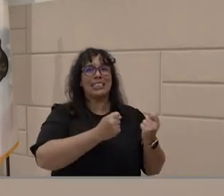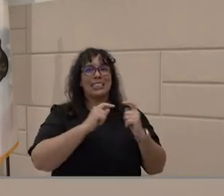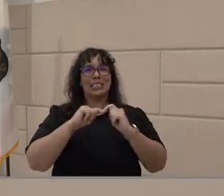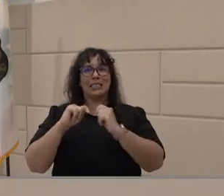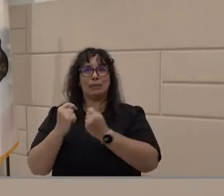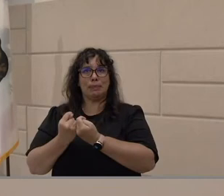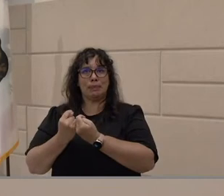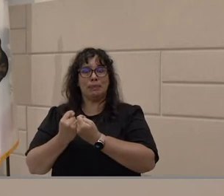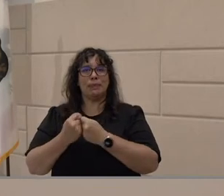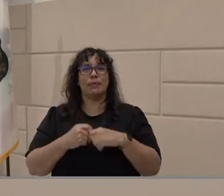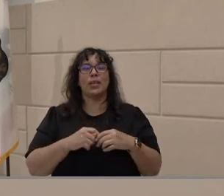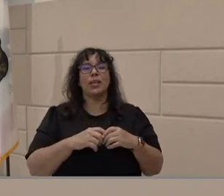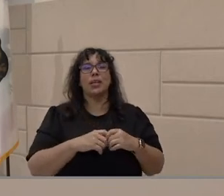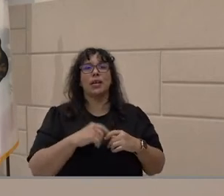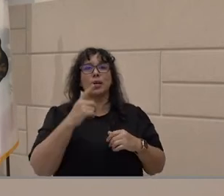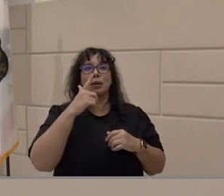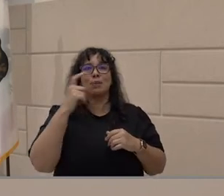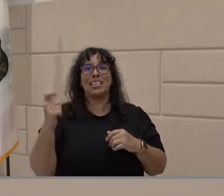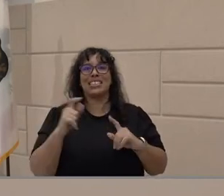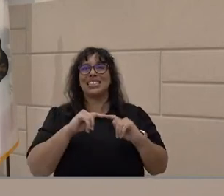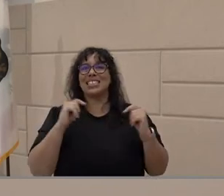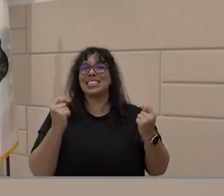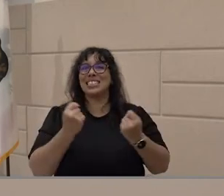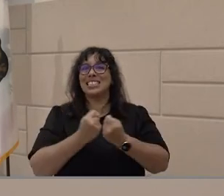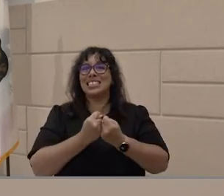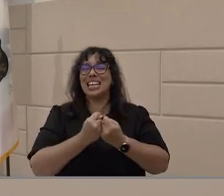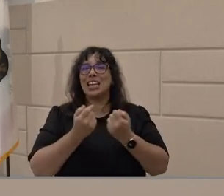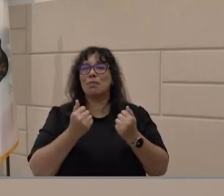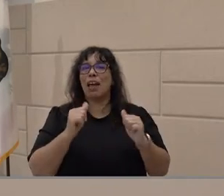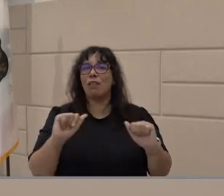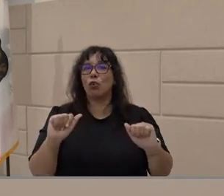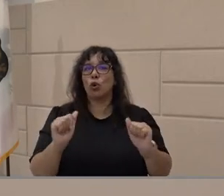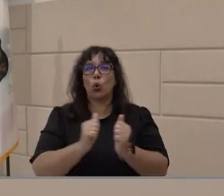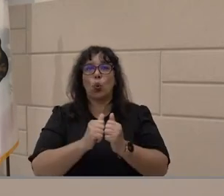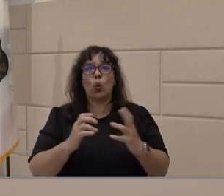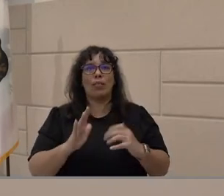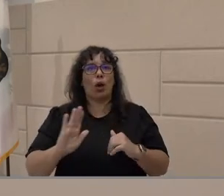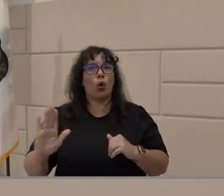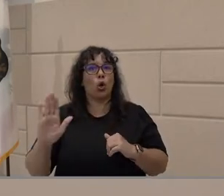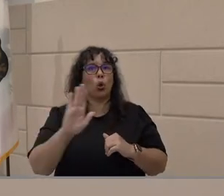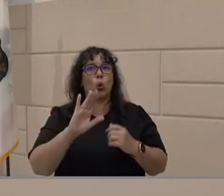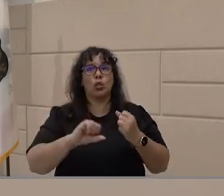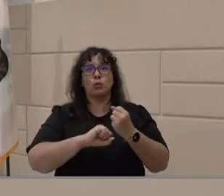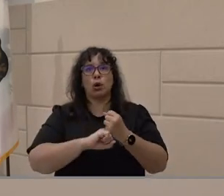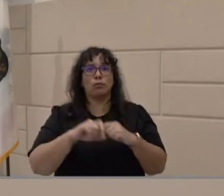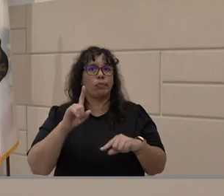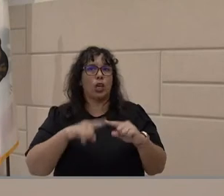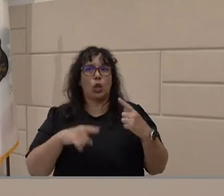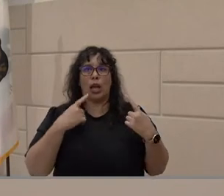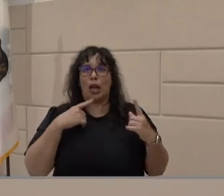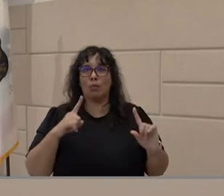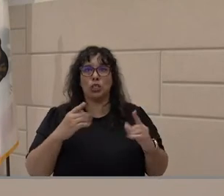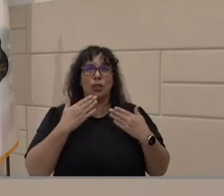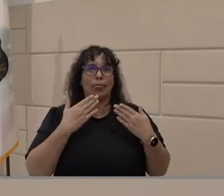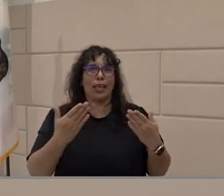សមាជិកនៃនាយកគណៈកម្មការអ្វីដែលយើងធ្វើនេះគឺជាកិច្ចការជាក្រុមបើសិនជាយើងមិនបានធ្វើជា